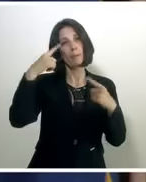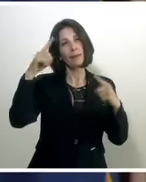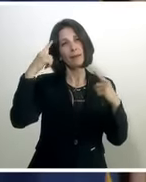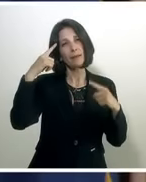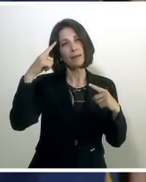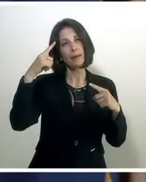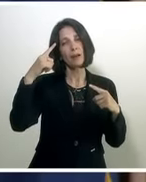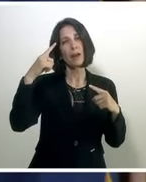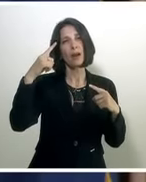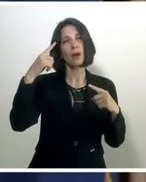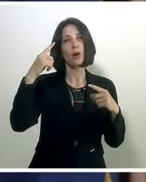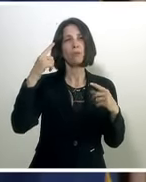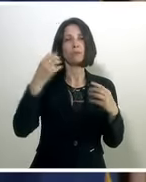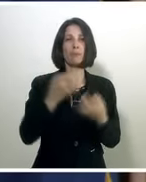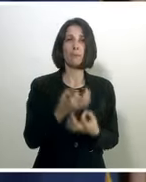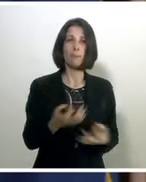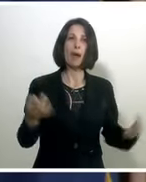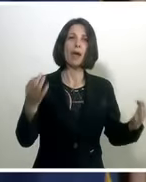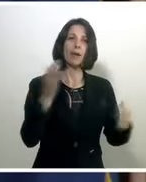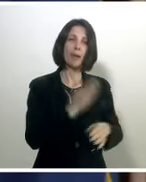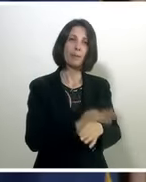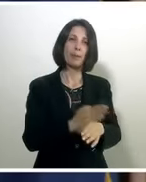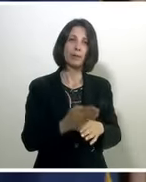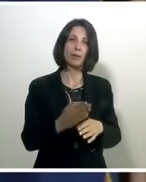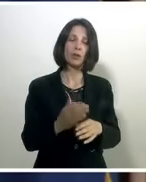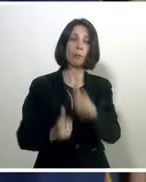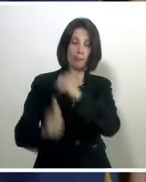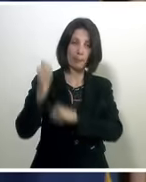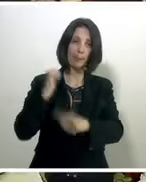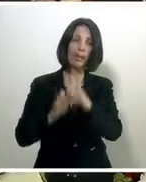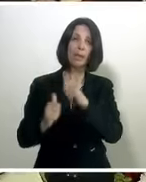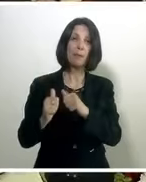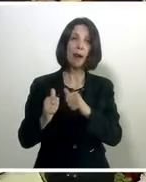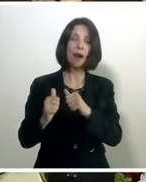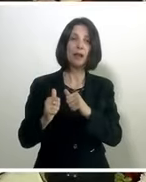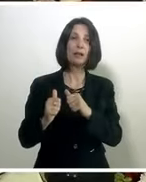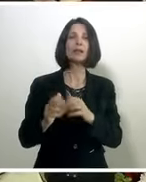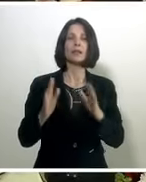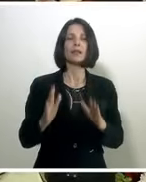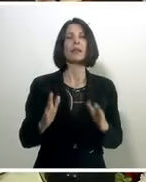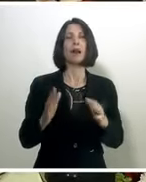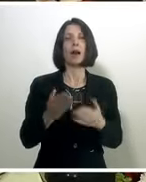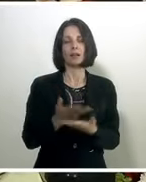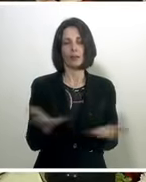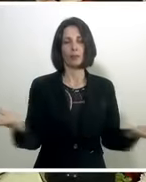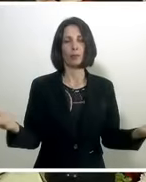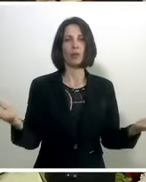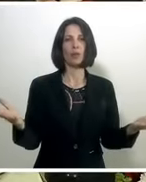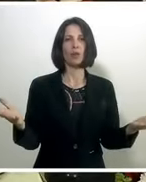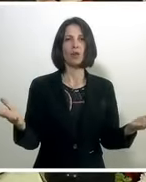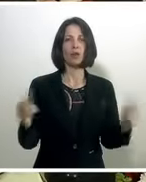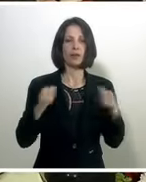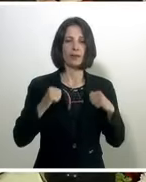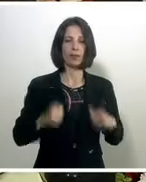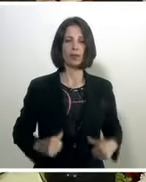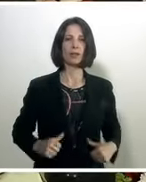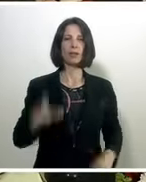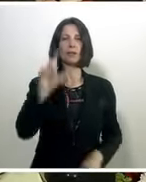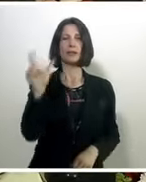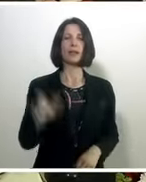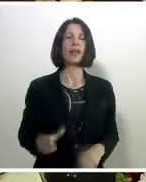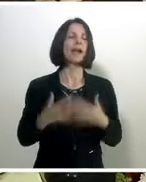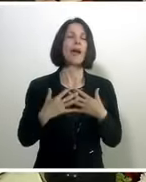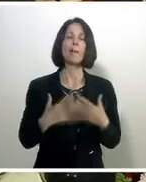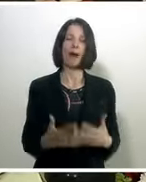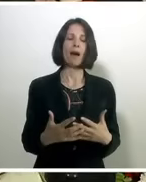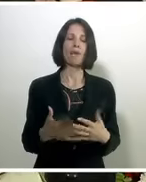partito a disposizione degli italiani e di quell'italia che amava così profondamente e un ultimo ricordo quando arrivamo